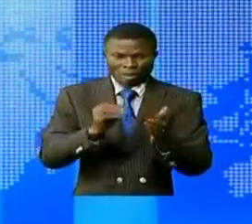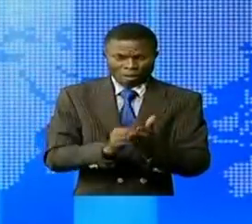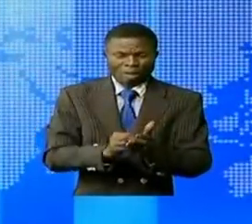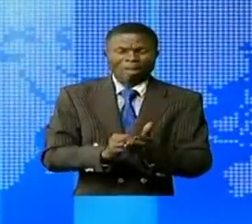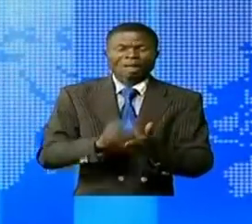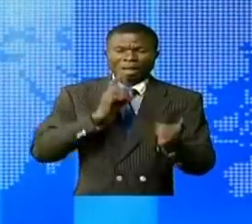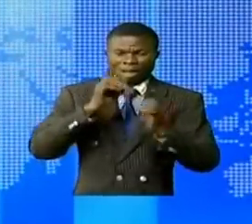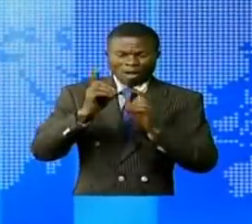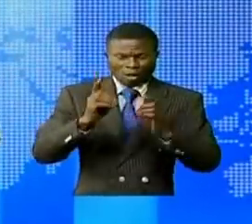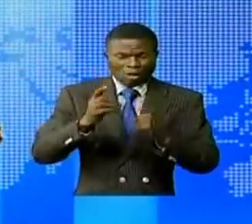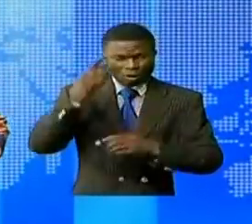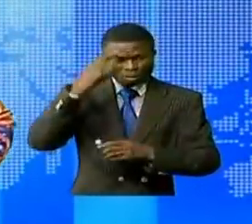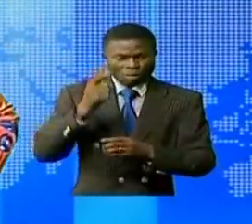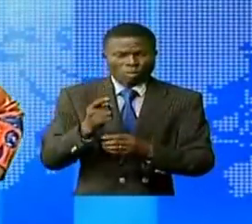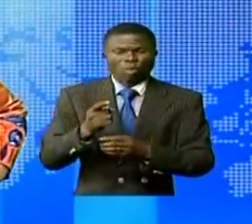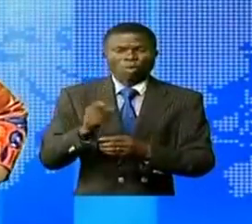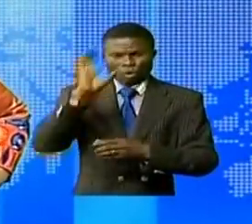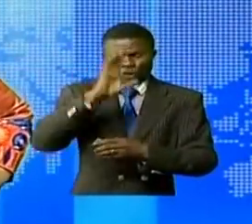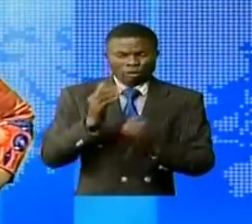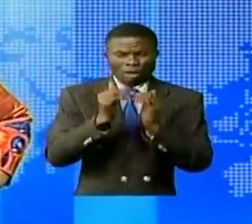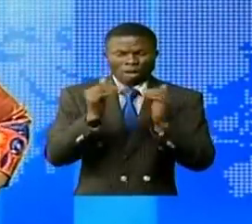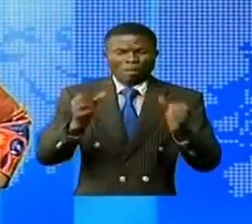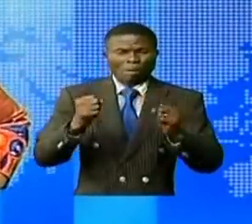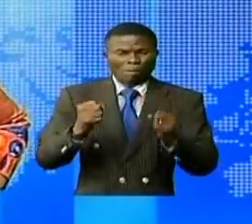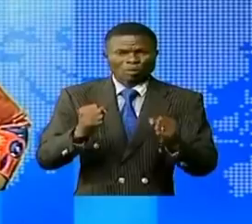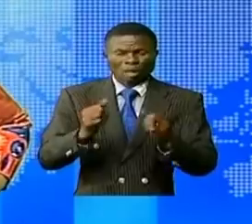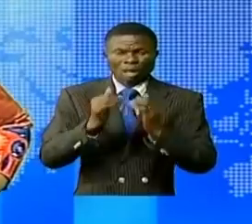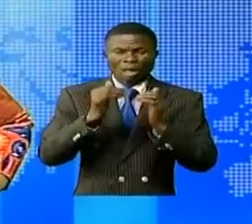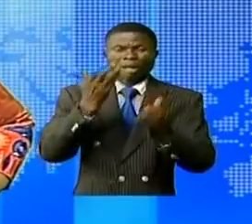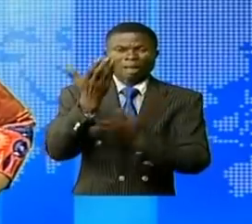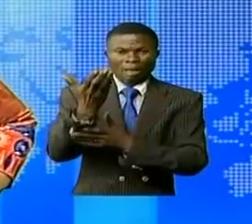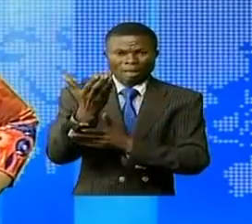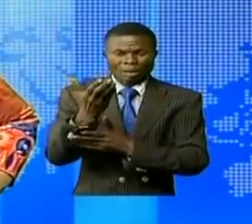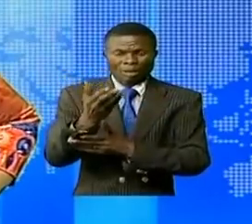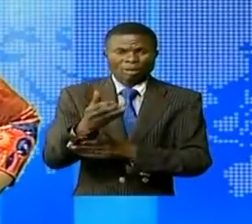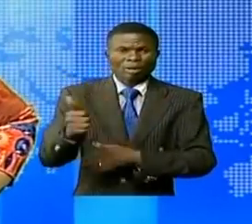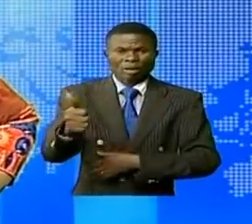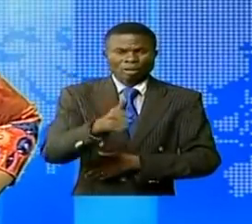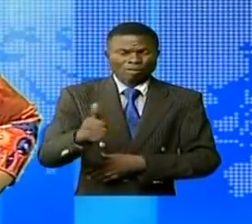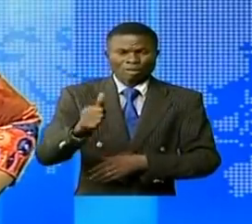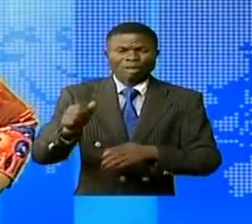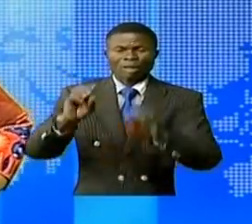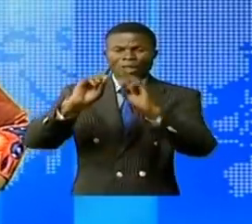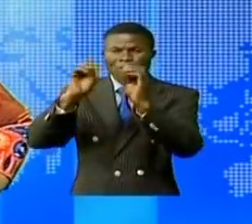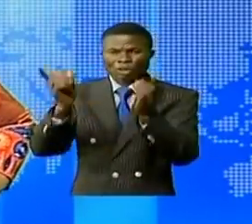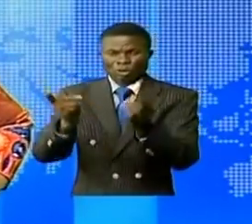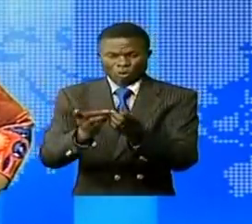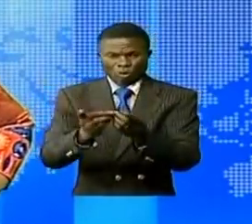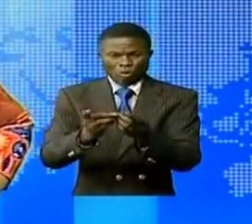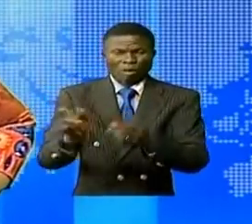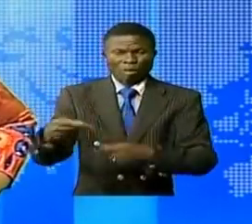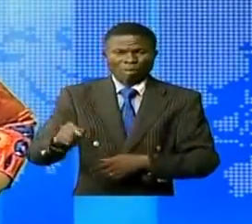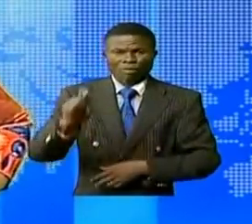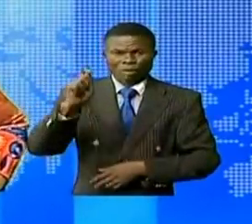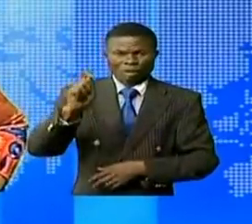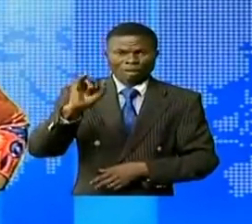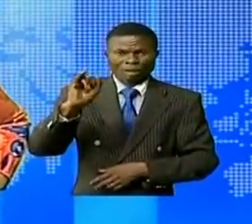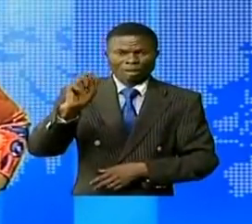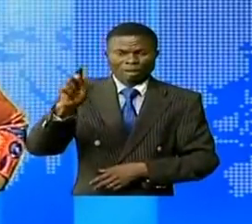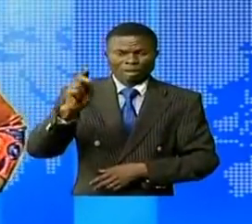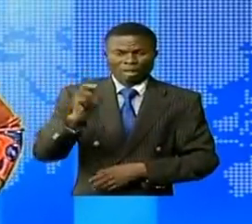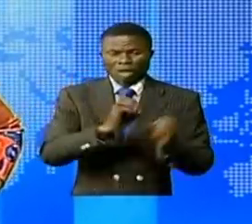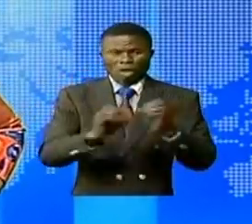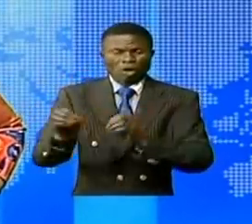Le dialogue pour le retour d'une paix durable. L'appel est lancé par 21 ethnies de la province de l'Ituri pour l'organisation prochaine